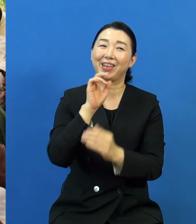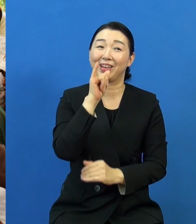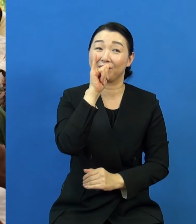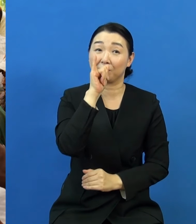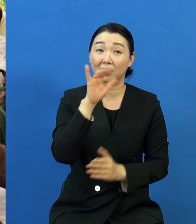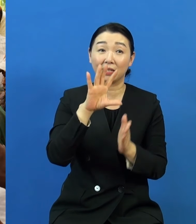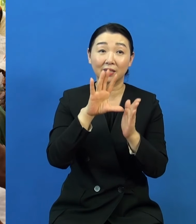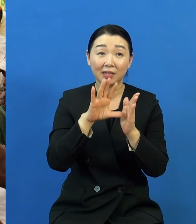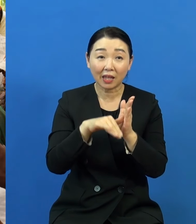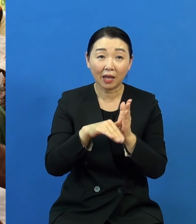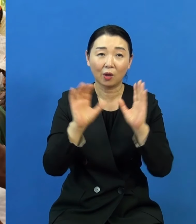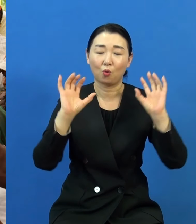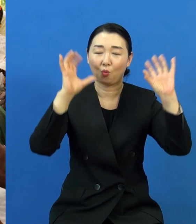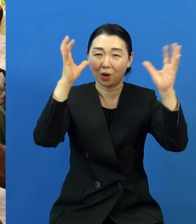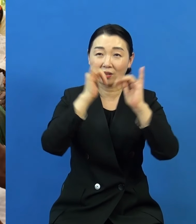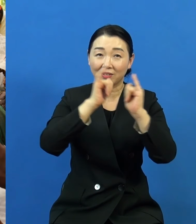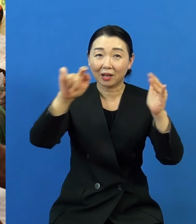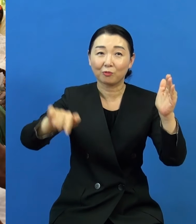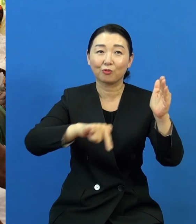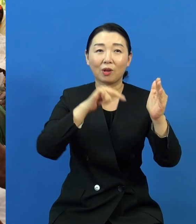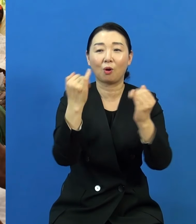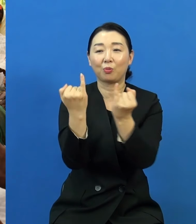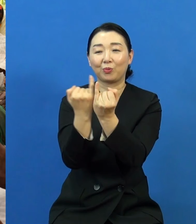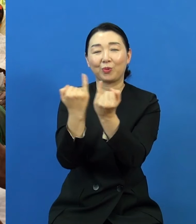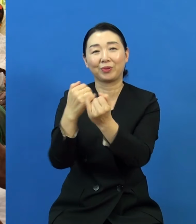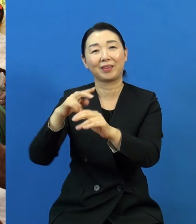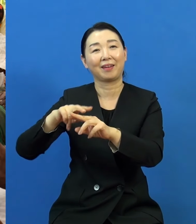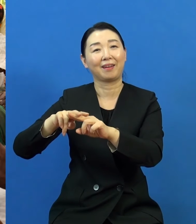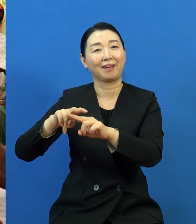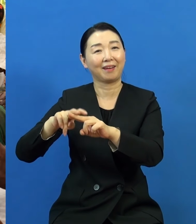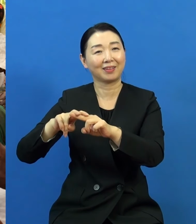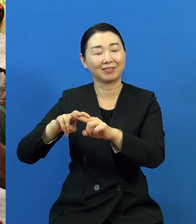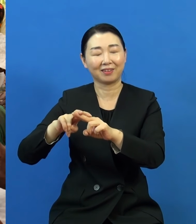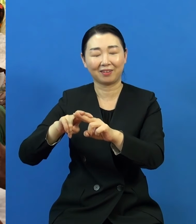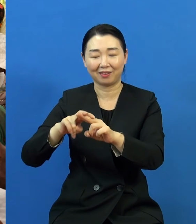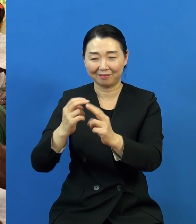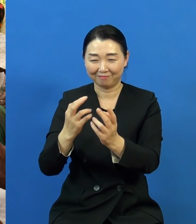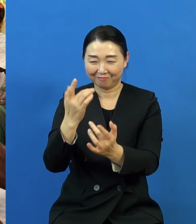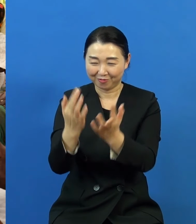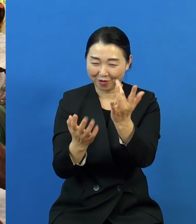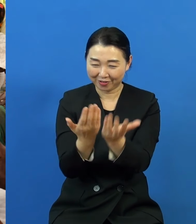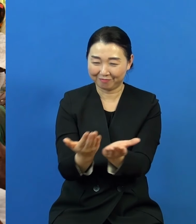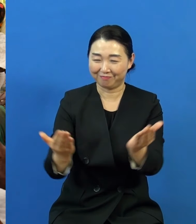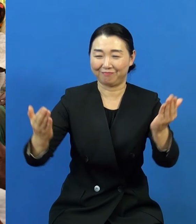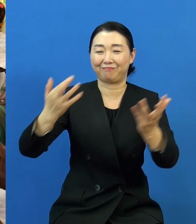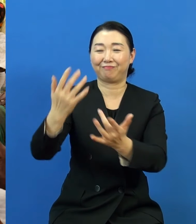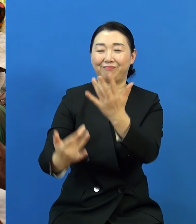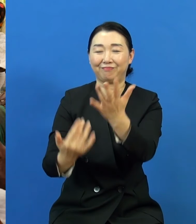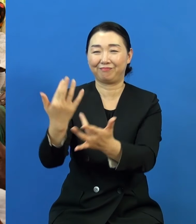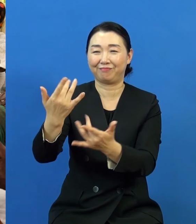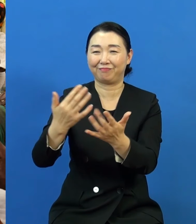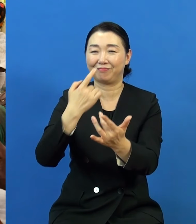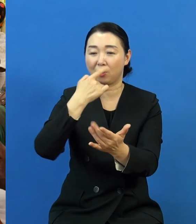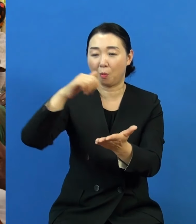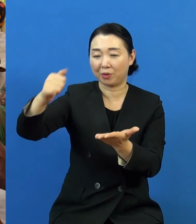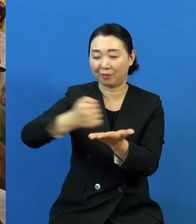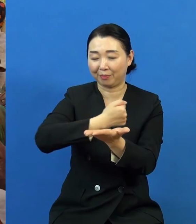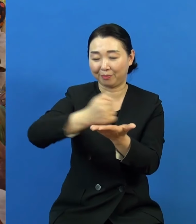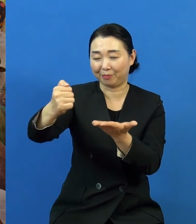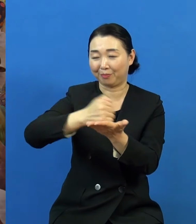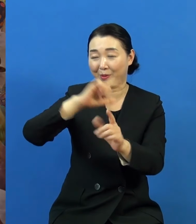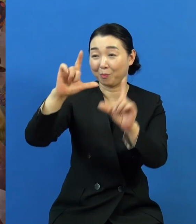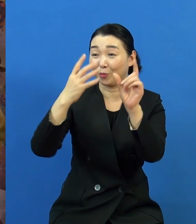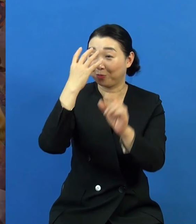그런데 그때 그 환영 인파들 속에 한 여인이 앉아 화덕에 불을 피우고 커피를 볶고 있는 모습이 눈에